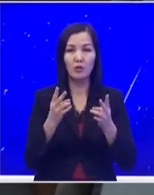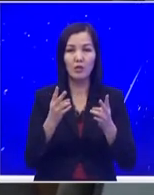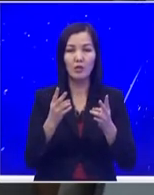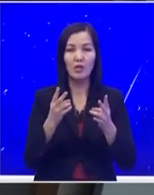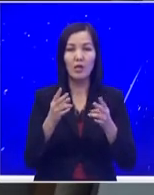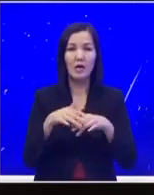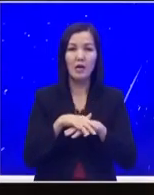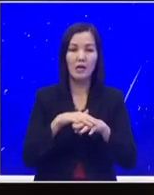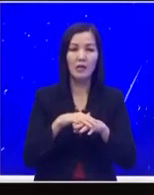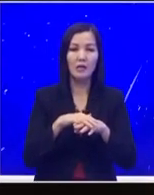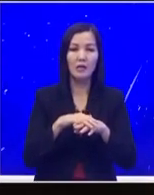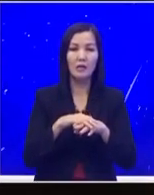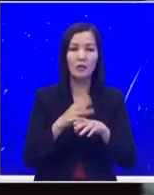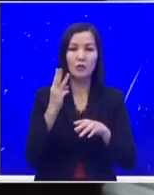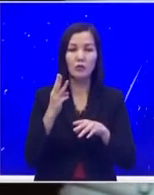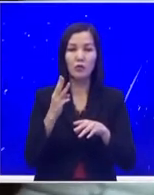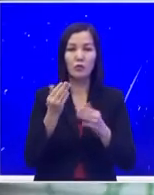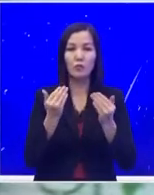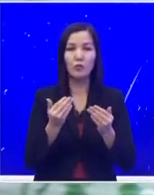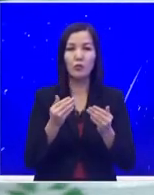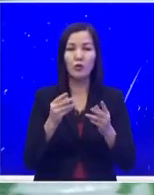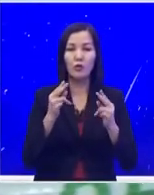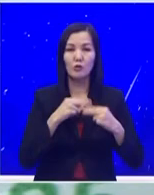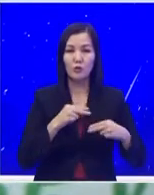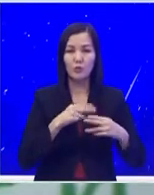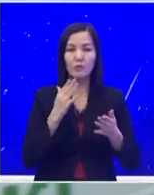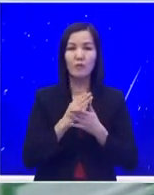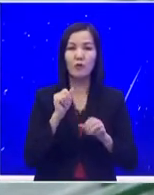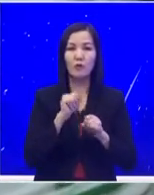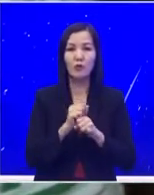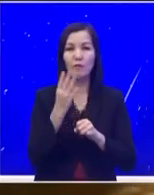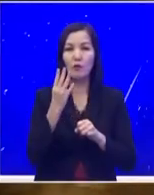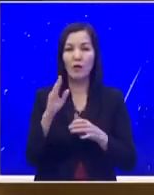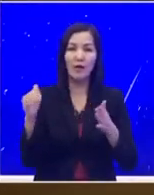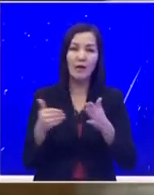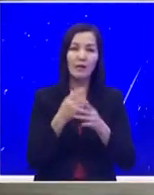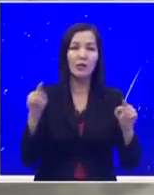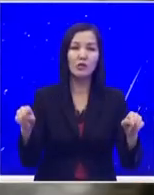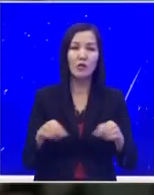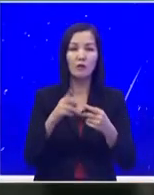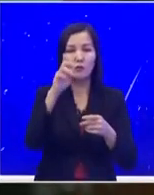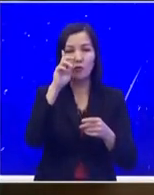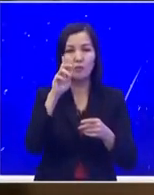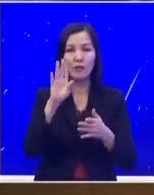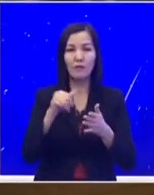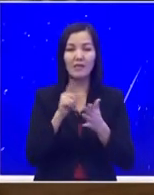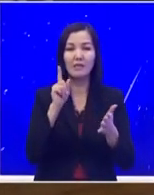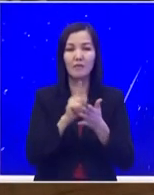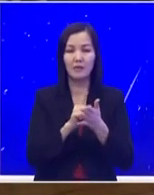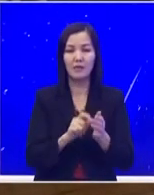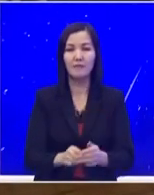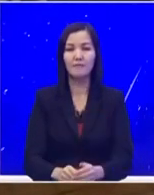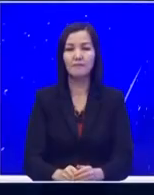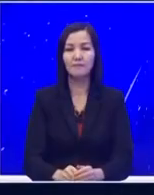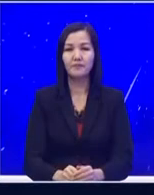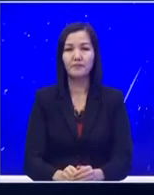7 қант зауыты бар, оның 3-і ғана бүгінде жұмыс істеп тұр. Тоқтап тұрған 4-еуін қайта жаңғырту үкімет алдында тұрған үлкен